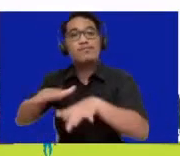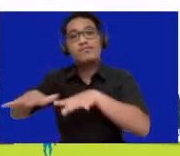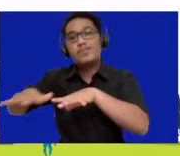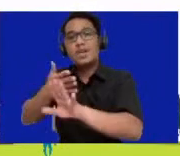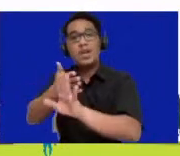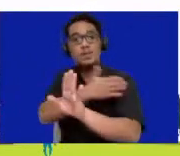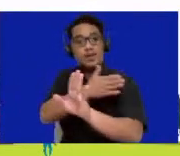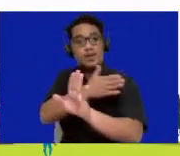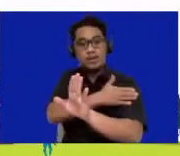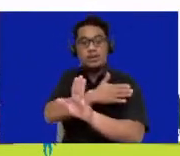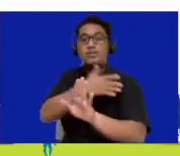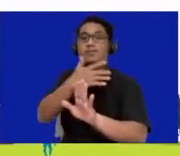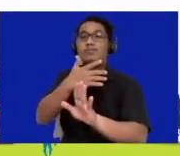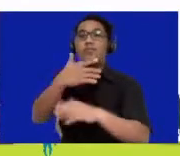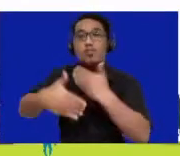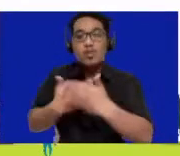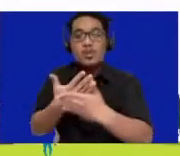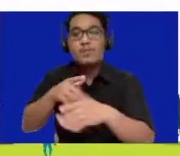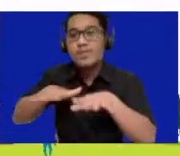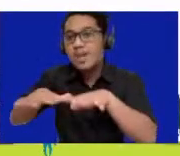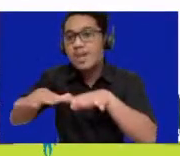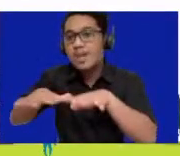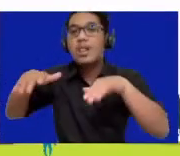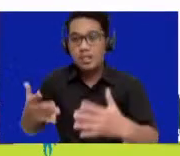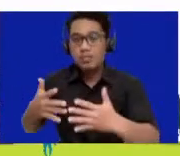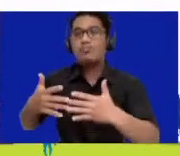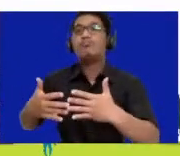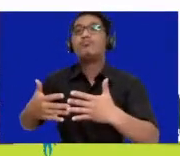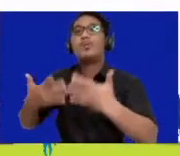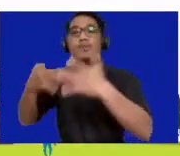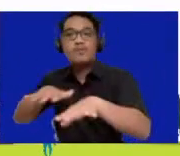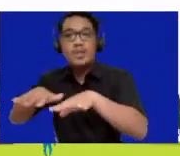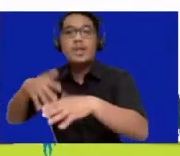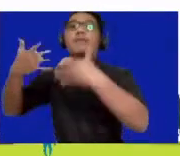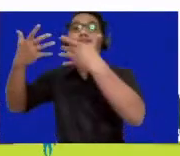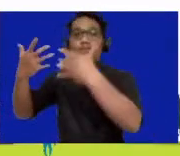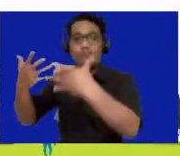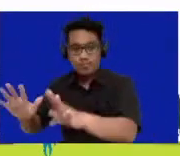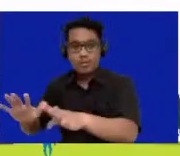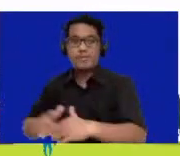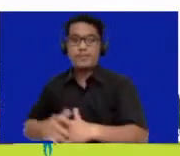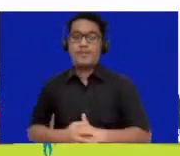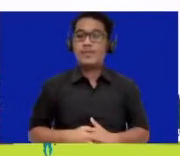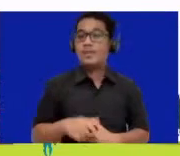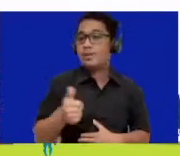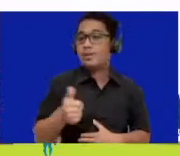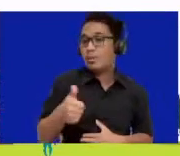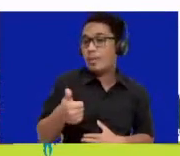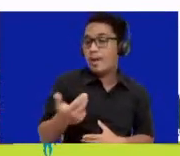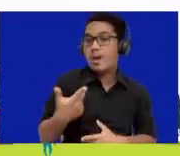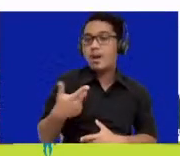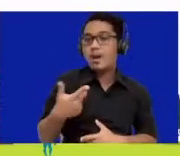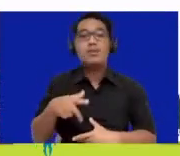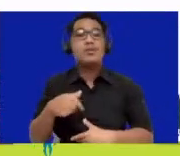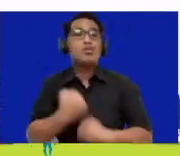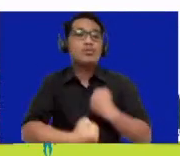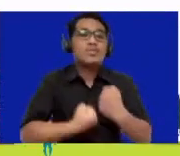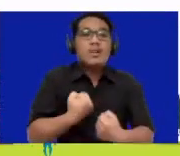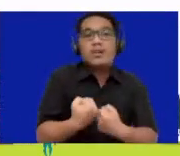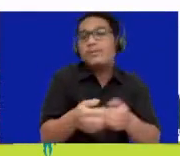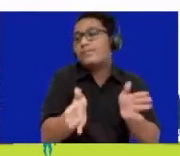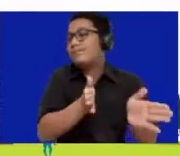maupun pada saat pasca bencana. Sehingga upaya-upaya penanganan bencana ini dilaksanakan secara